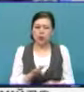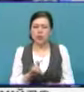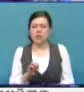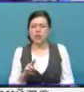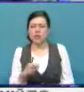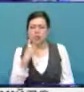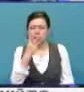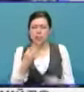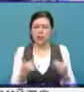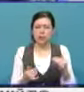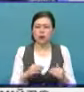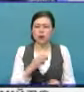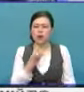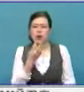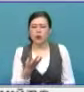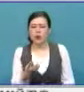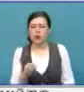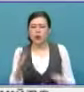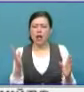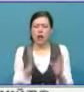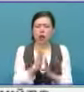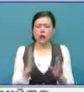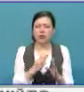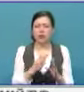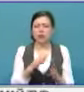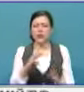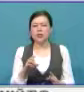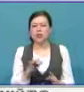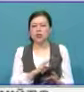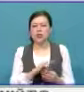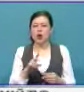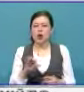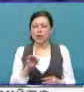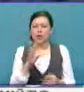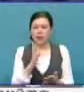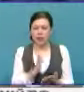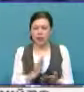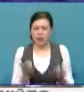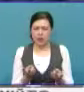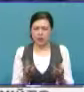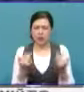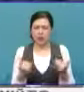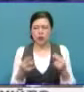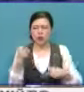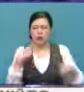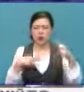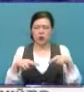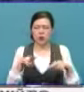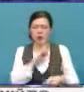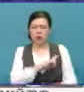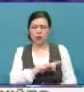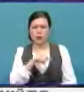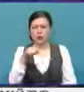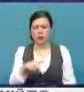алған біздің өңірге ауа тазартқыш аппараты бар кәсіпорындар қажет. Құзырлы орган қызметкерлері жүргізген тексеру жұмыстары осыдан артады.